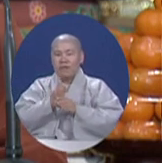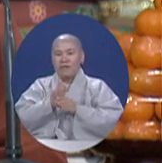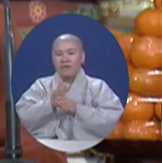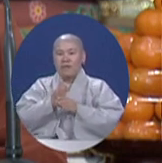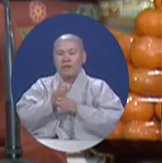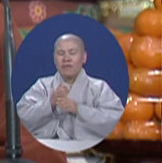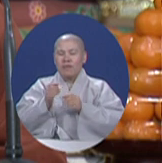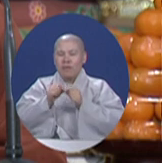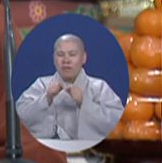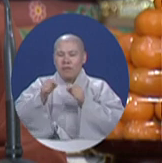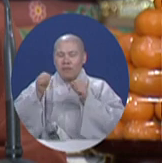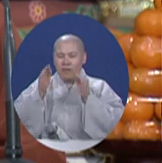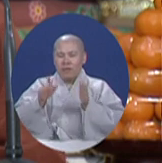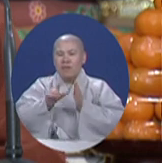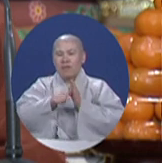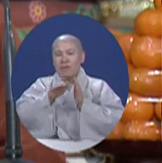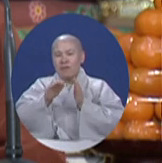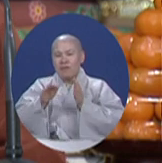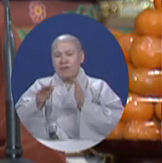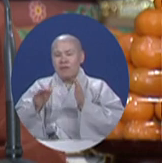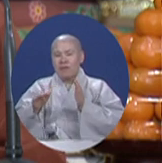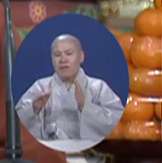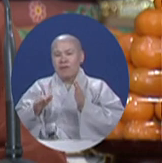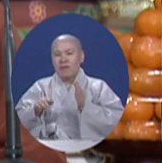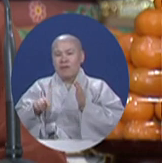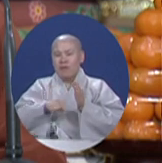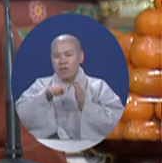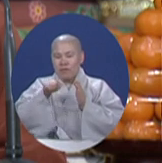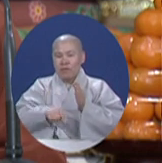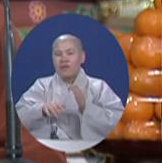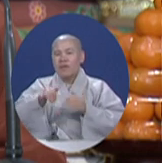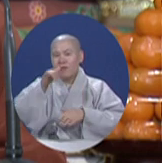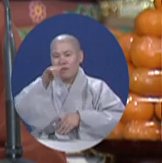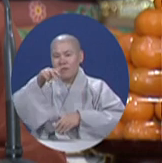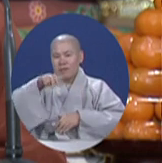무진 억겁의 세월이 여기 다 있는 거예요. 이걸 종이라고 그래요.